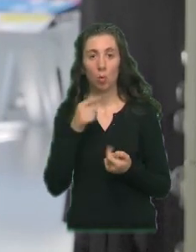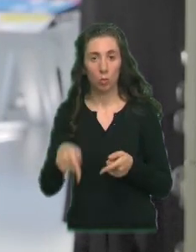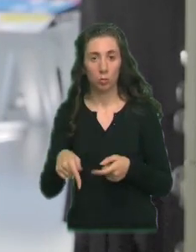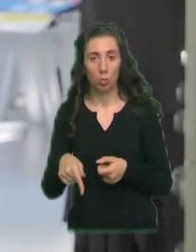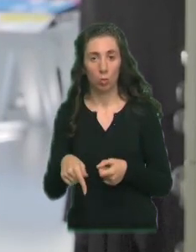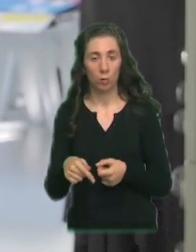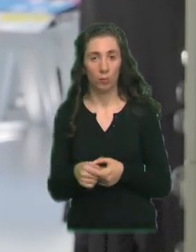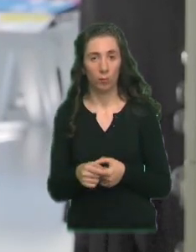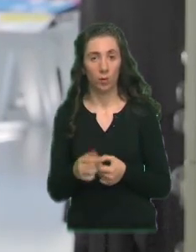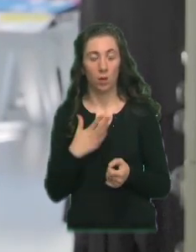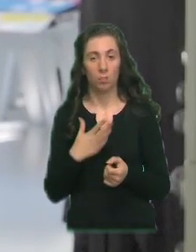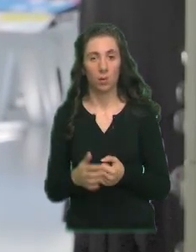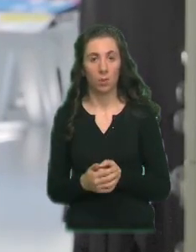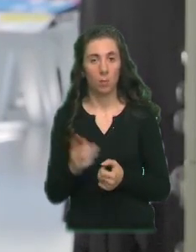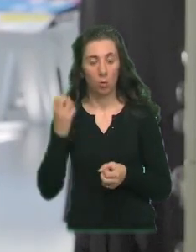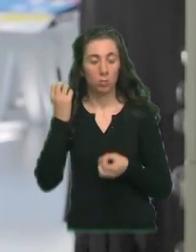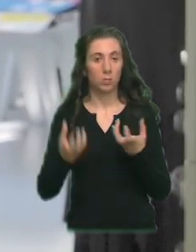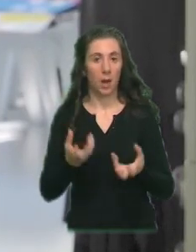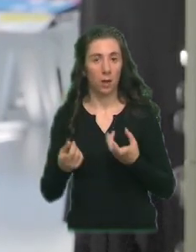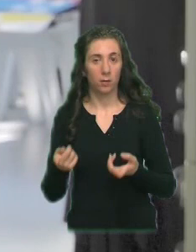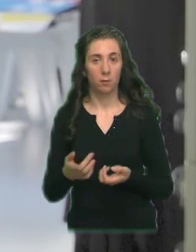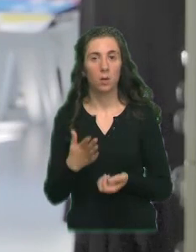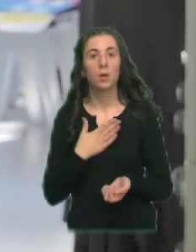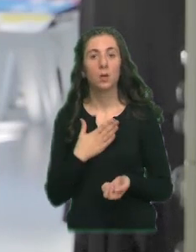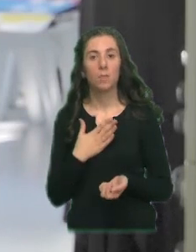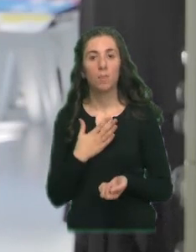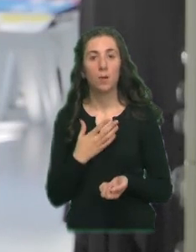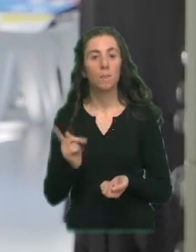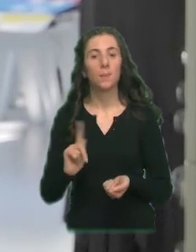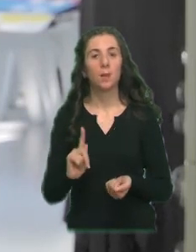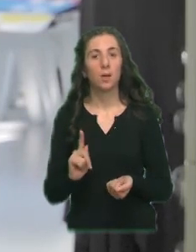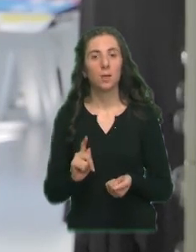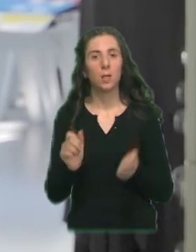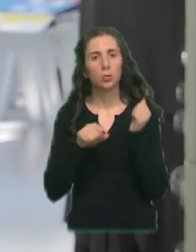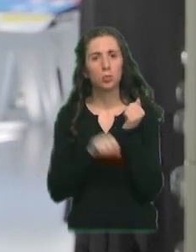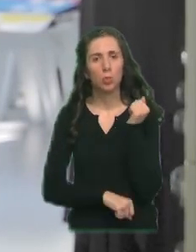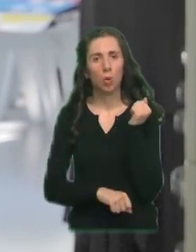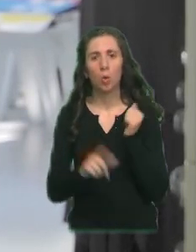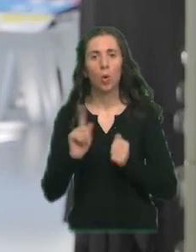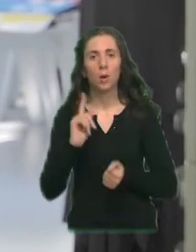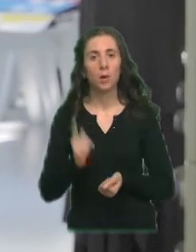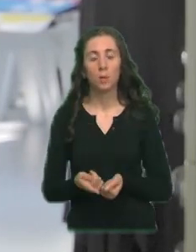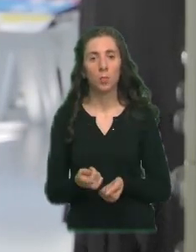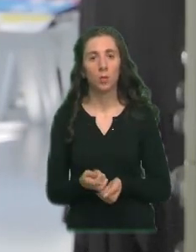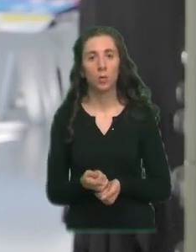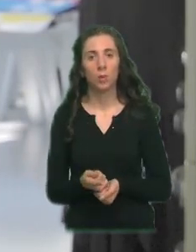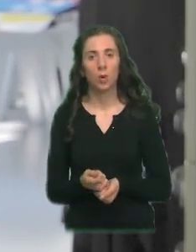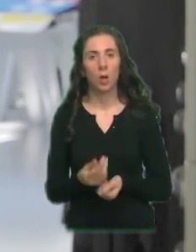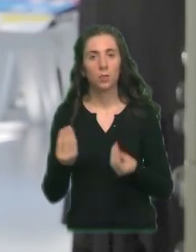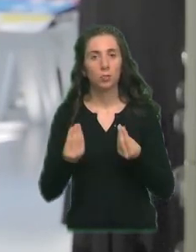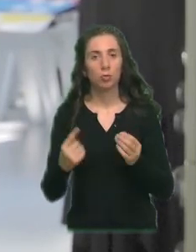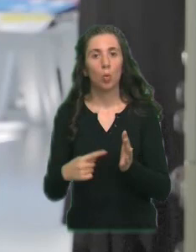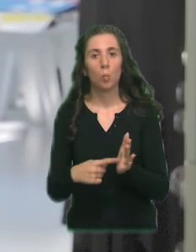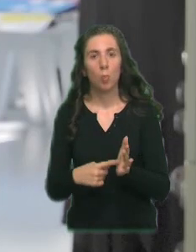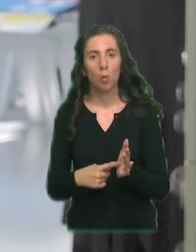se ovdje provode, jel, kreativnim. Imate priliku, nije toliko strogo, znači ne morate